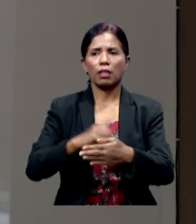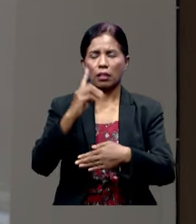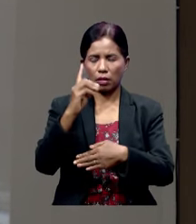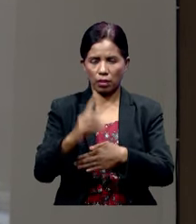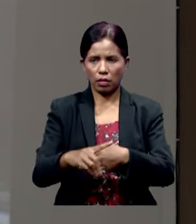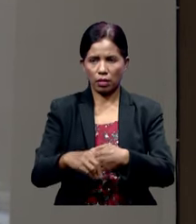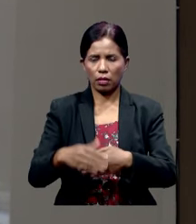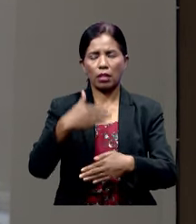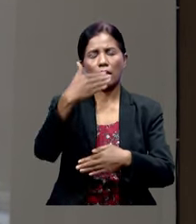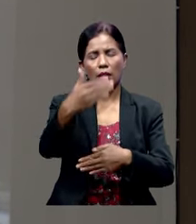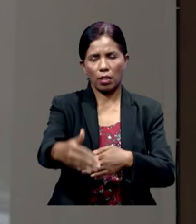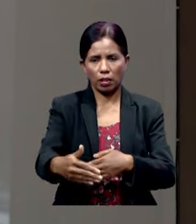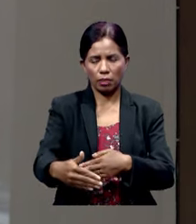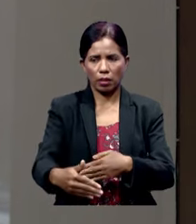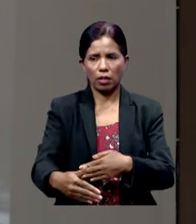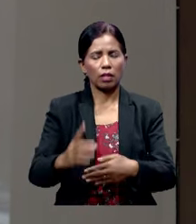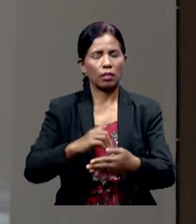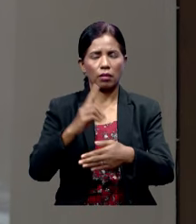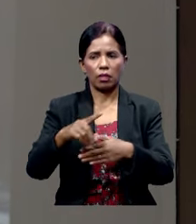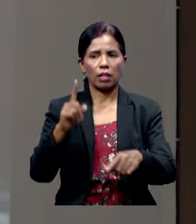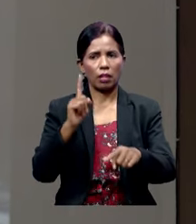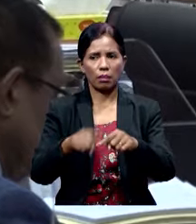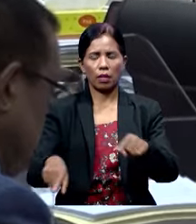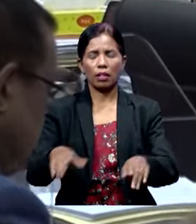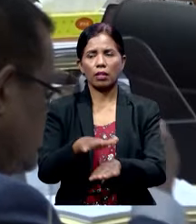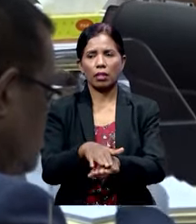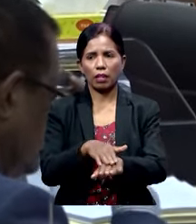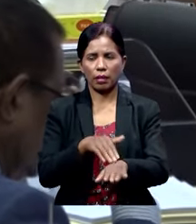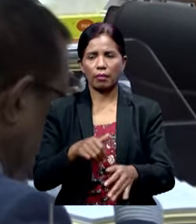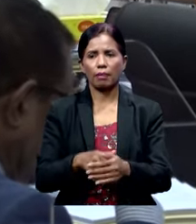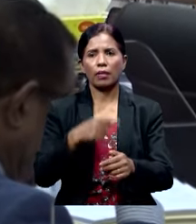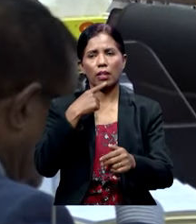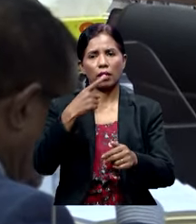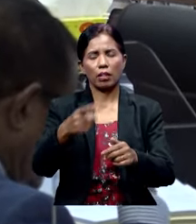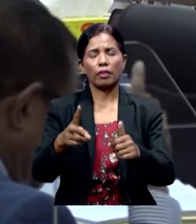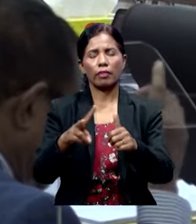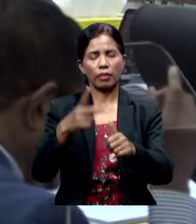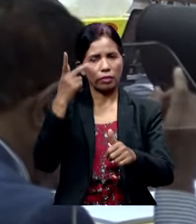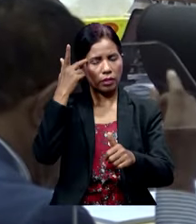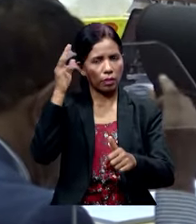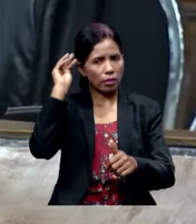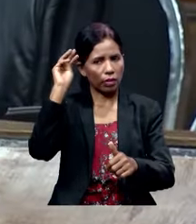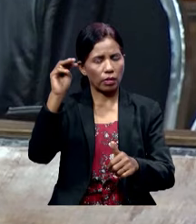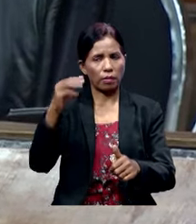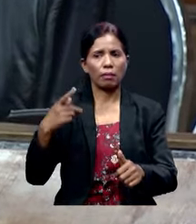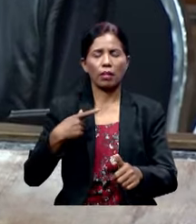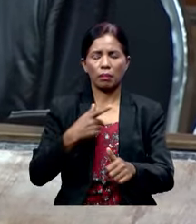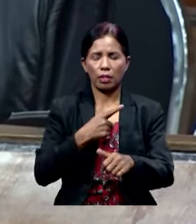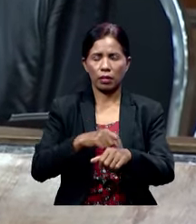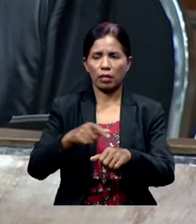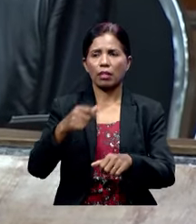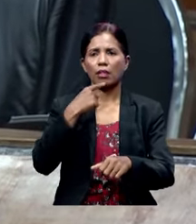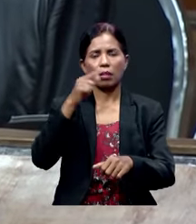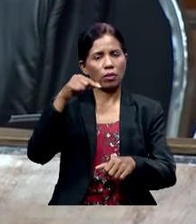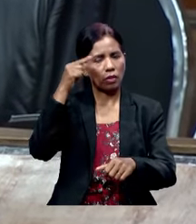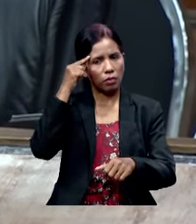tenser hakat baoeng desenvolvimento la bela saifal ini san leno. Hatamba kestaung ne, vice ministro asuntu parlamentar Aderi Tuugu deklara